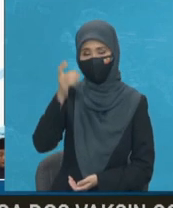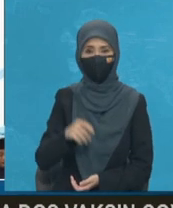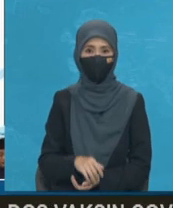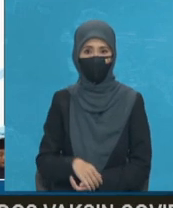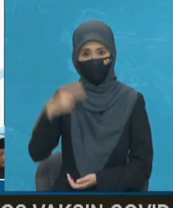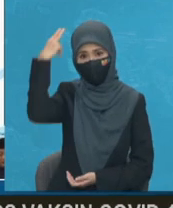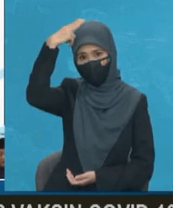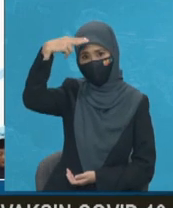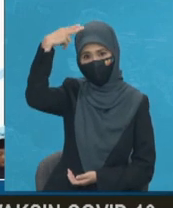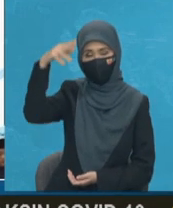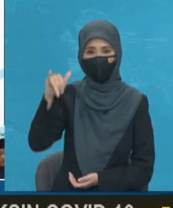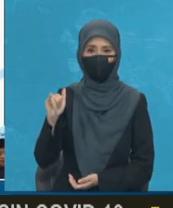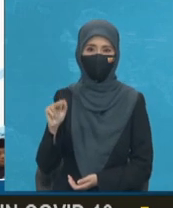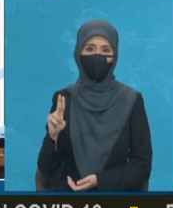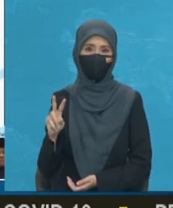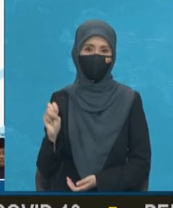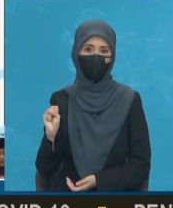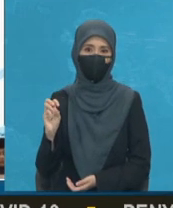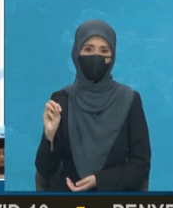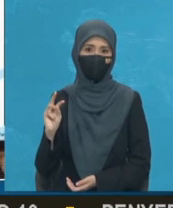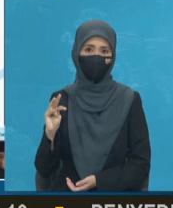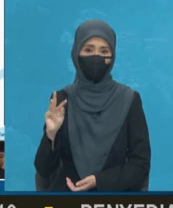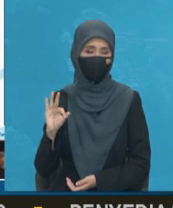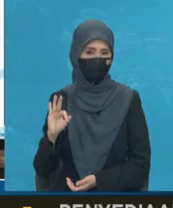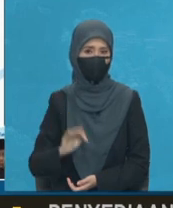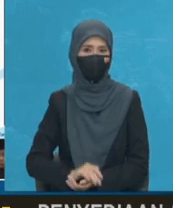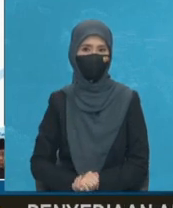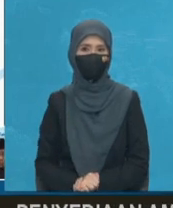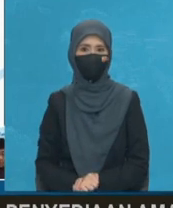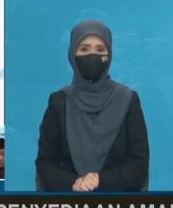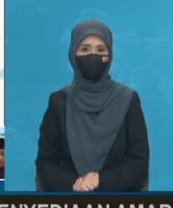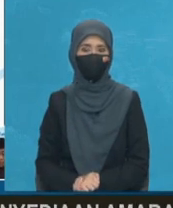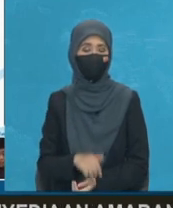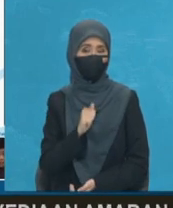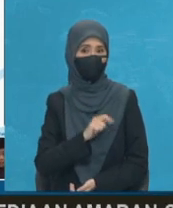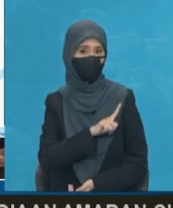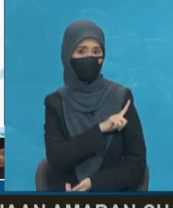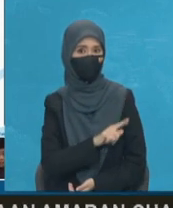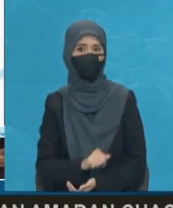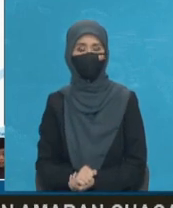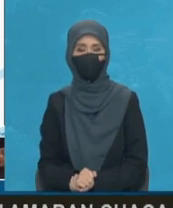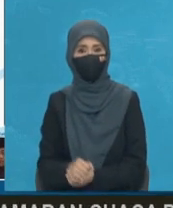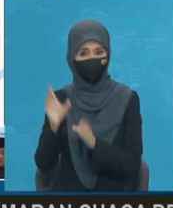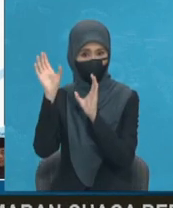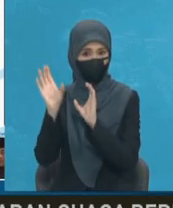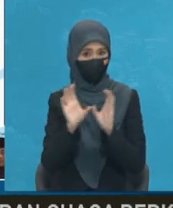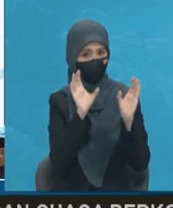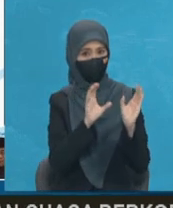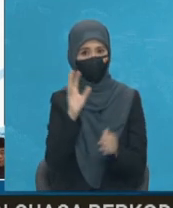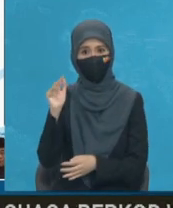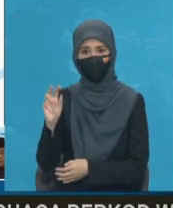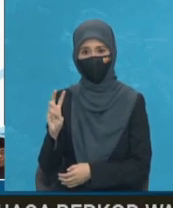Muhammad Yusuf Madrid mengaku tandan infokomunikasi selaku ahli kepada pertumbuhan keji cuaca sedunia Dhabi emo